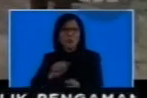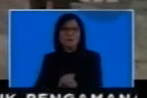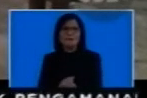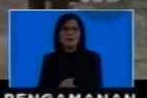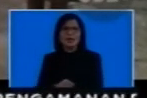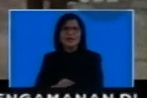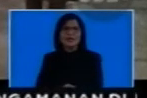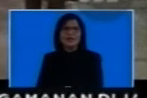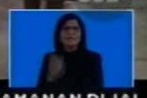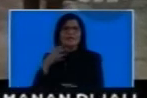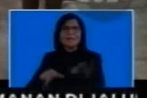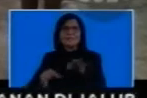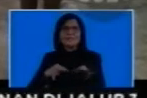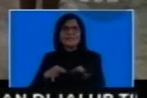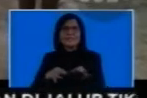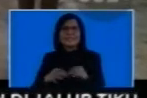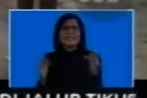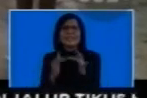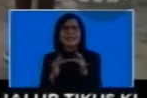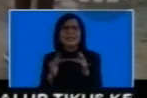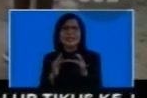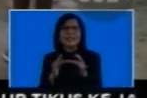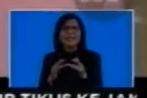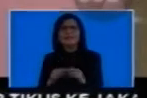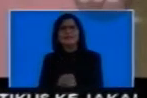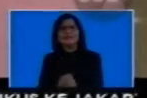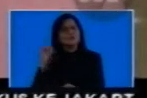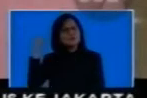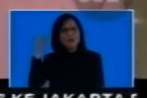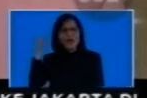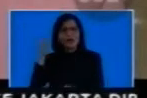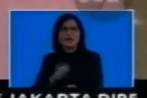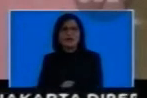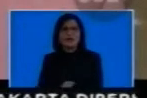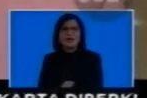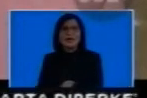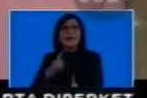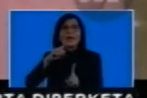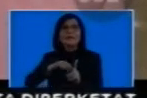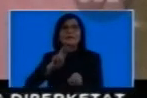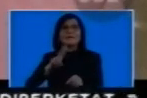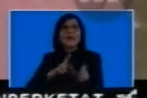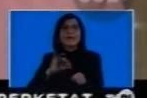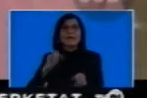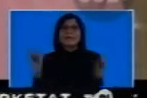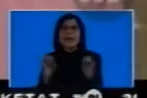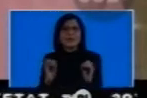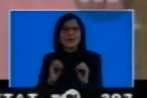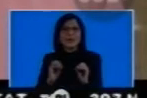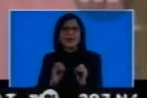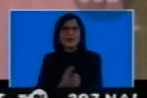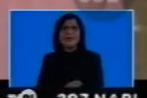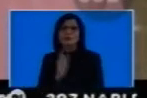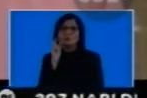dari perkotaan, di mana fasilitas jaringan internetnya kadang hilang muncul. Bahkan siaran TVRI juga tidak